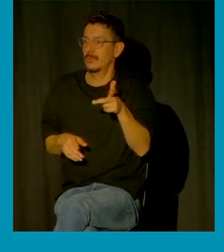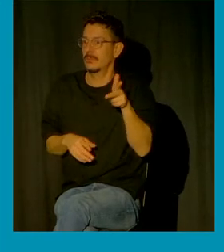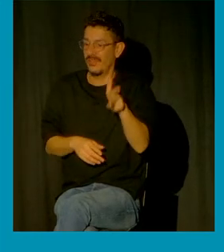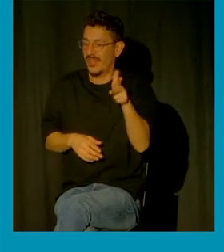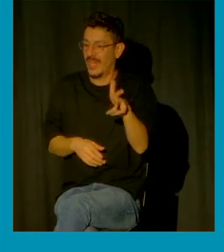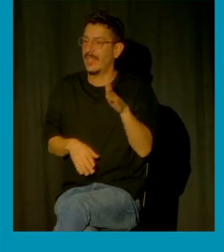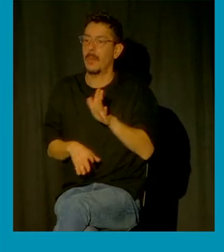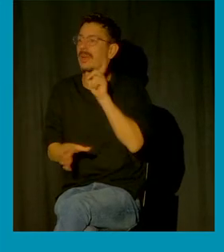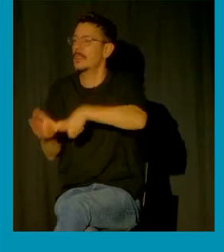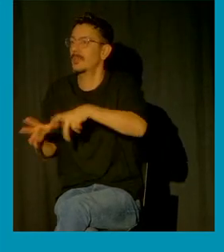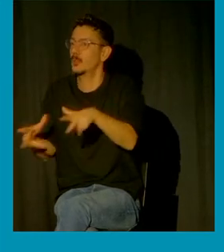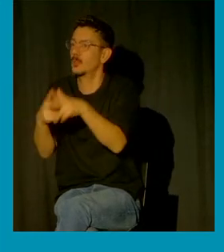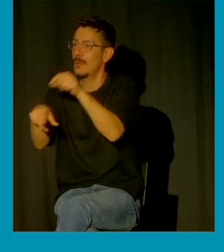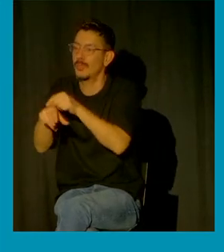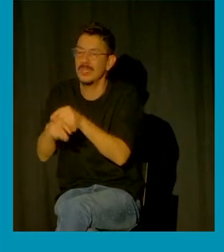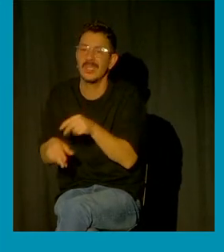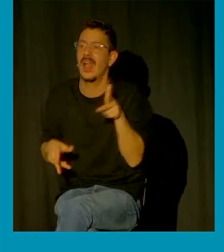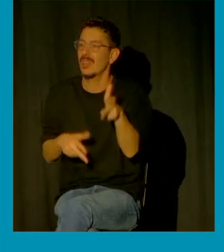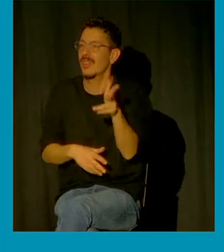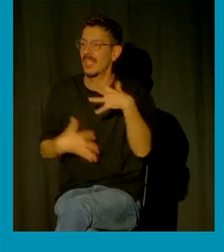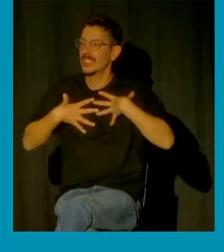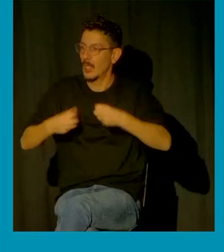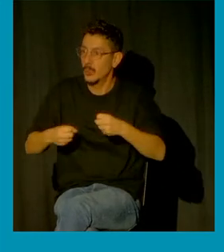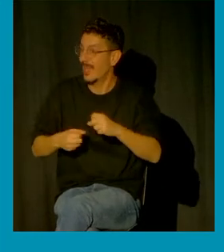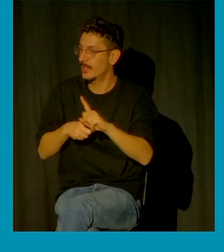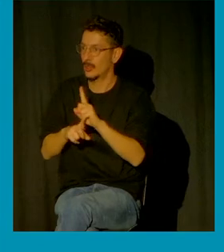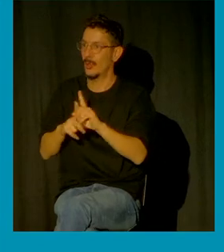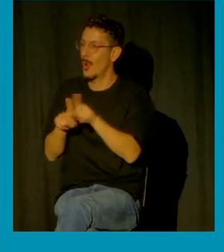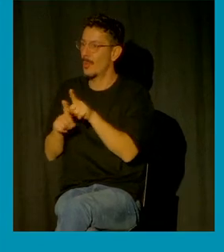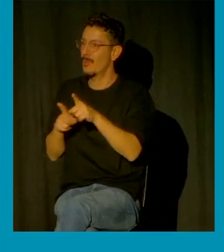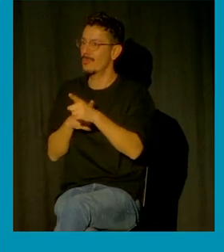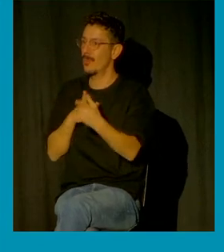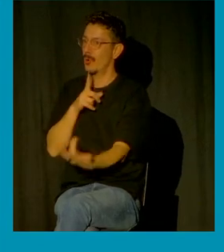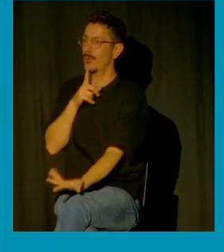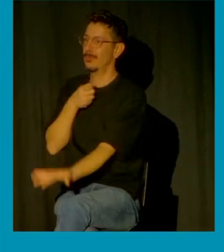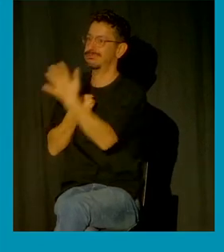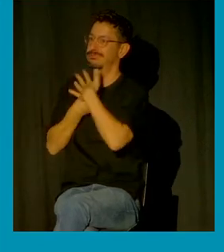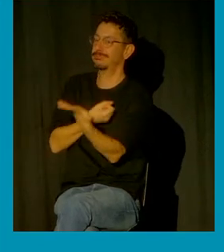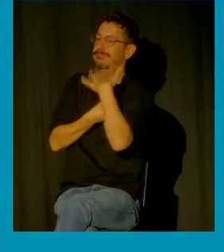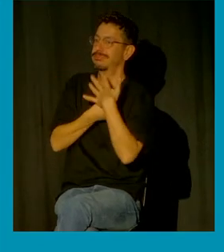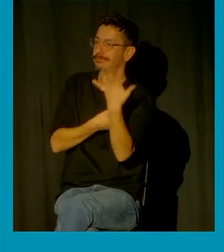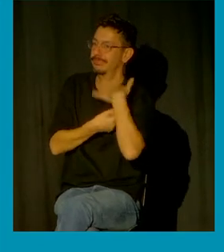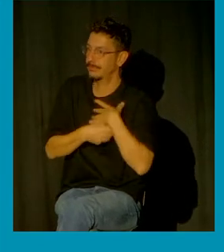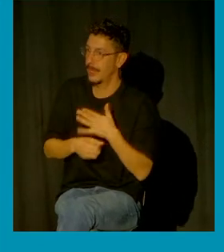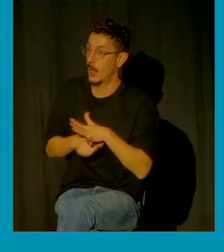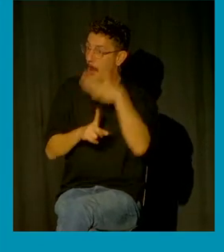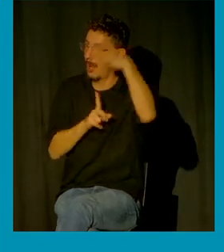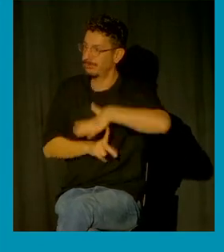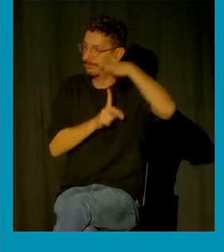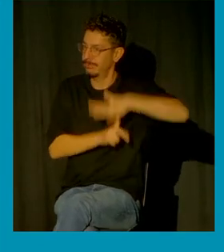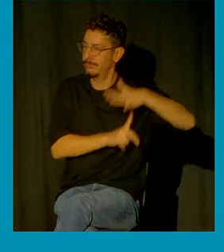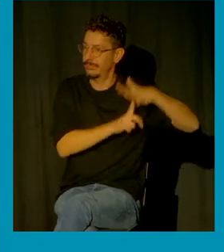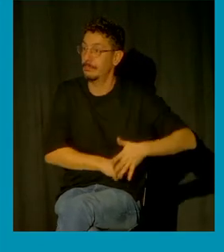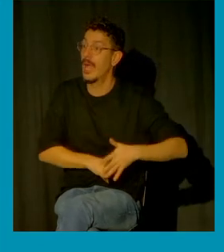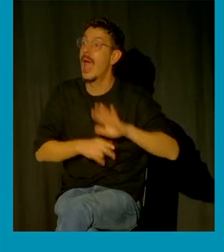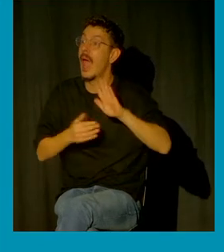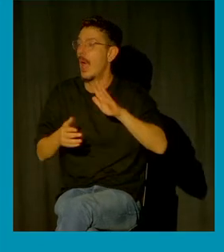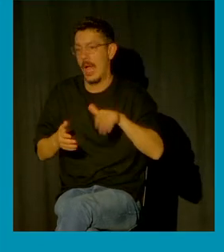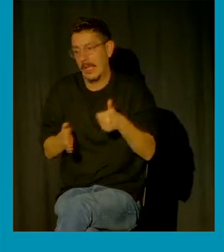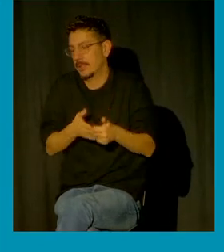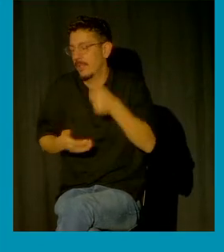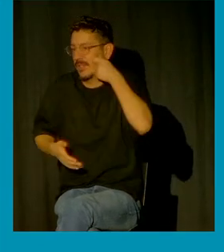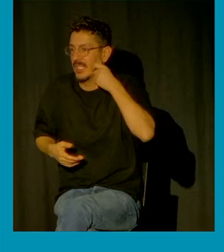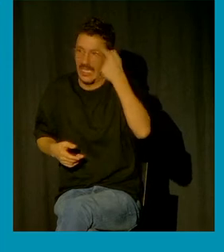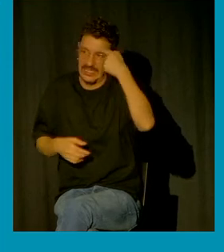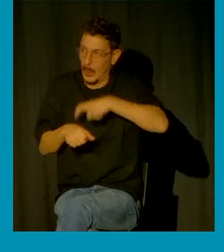social i política el nostre dret a la salut més enllà evidentment del nostre dret a la integritat física i psicològica per tant prevenció de